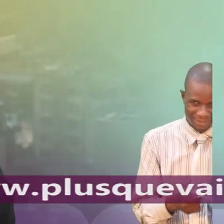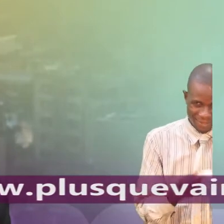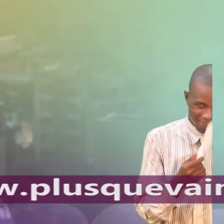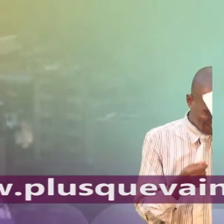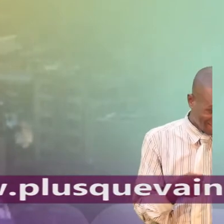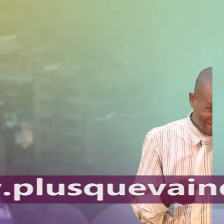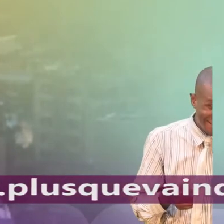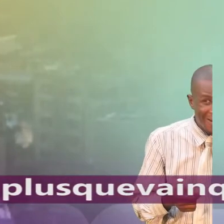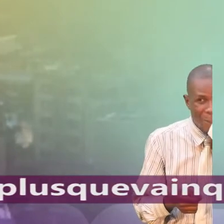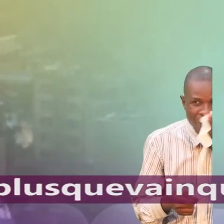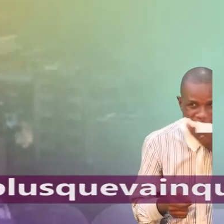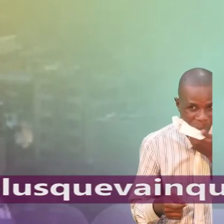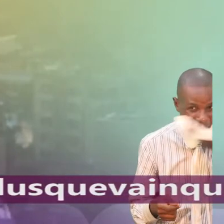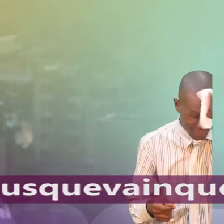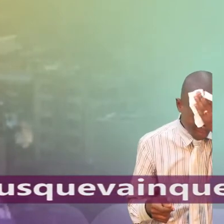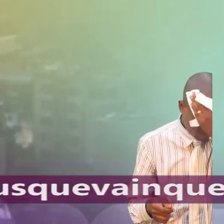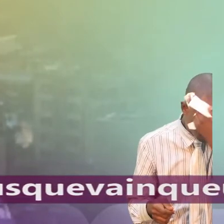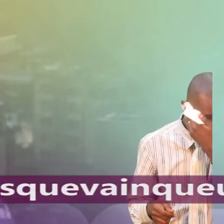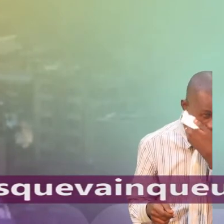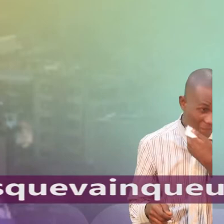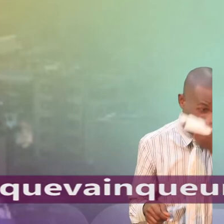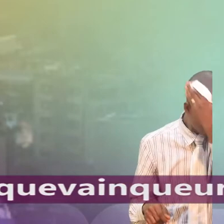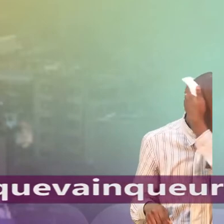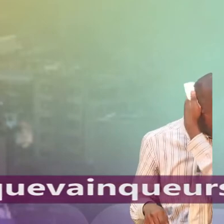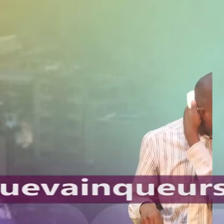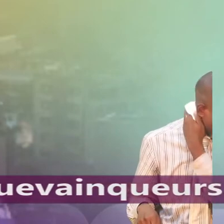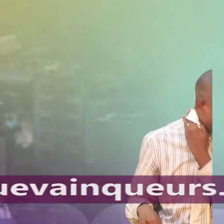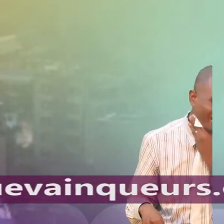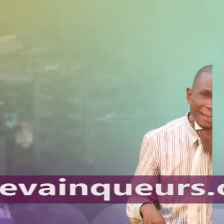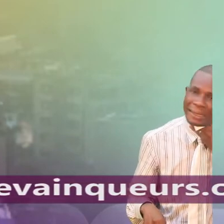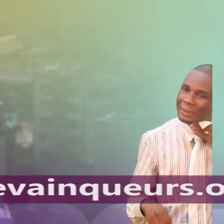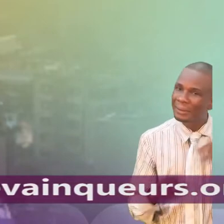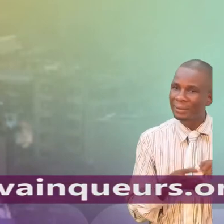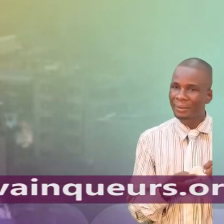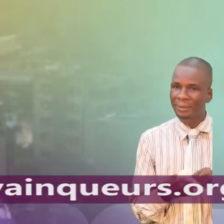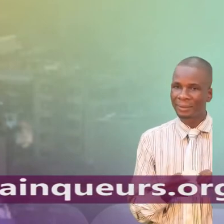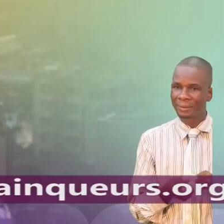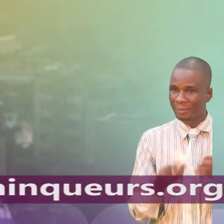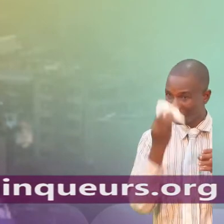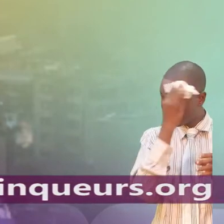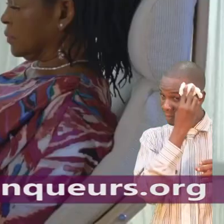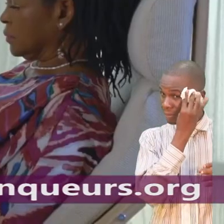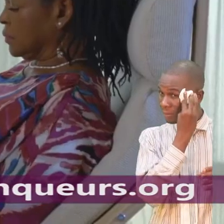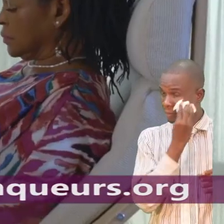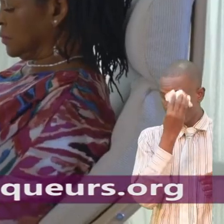Wakufahamu wewe Mungu wa kweli wa pekee na Yesu Kristo uliyemtuma.